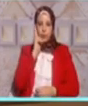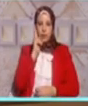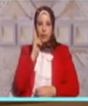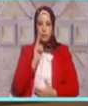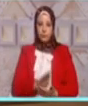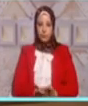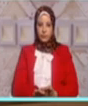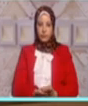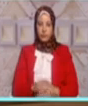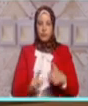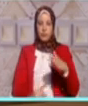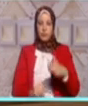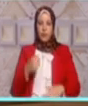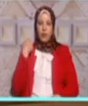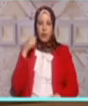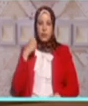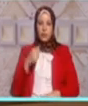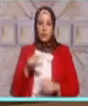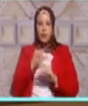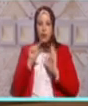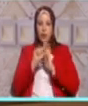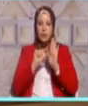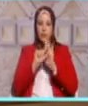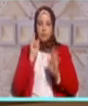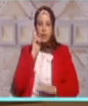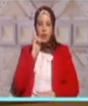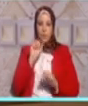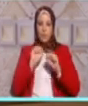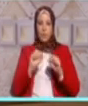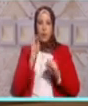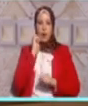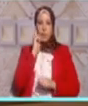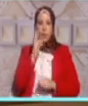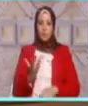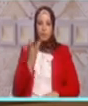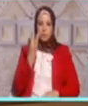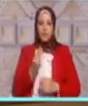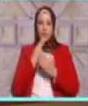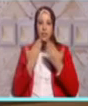المسائي ورئيس قسم التعليم، نتوقف أمام تفاصيل الخبر. مساء الخير يا فندم.